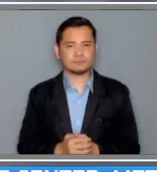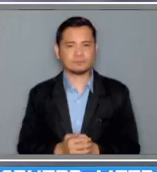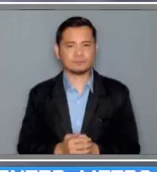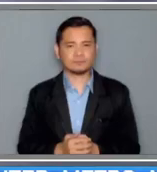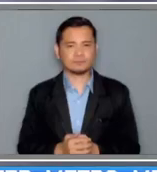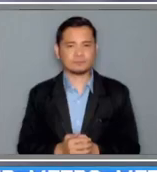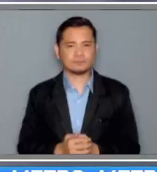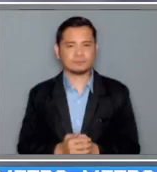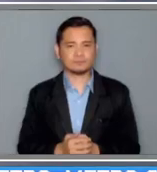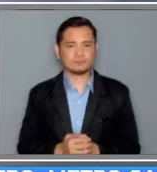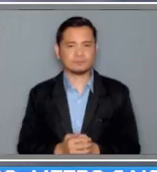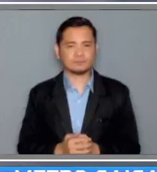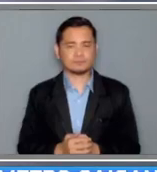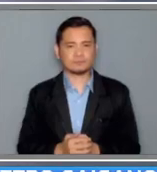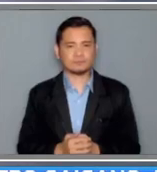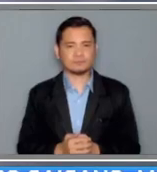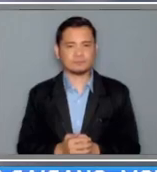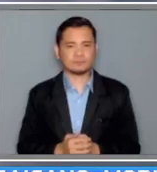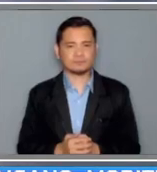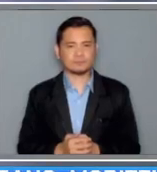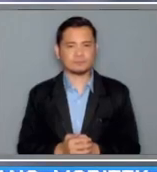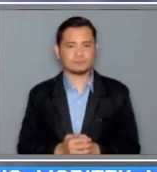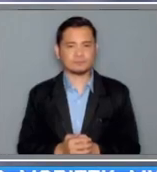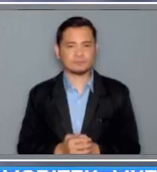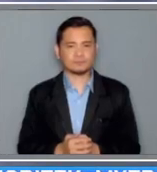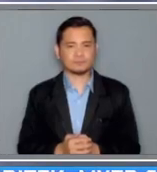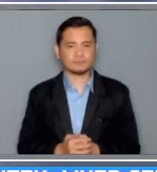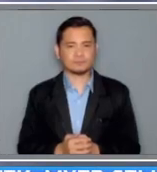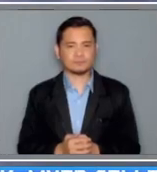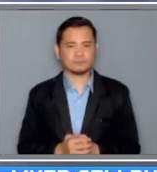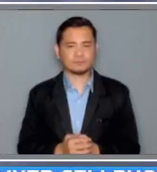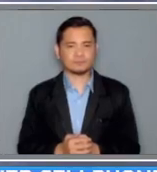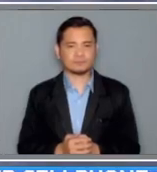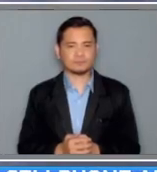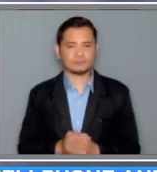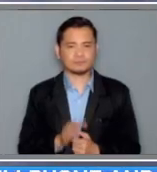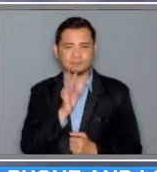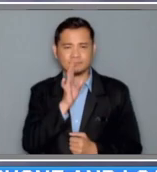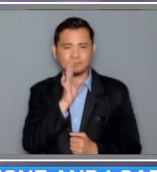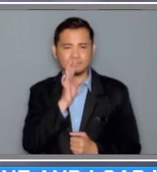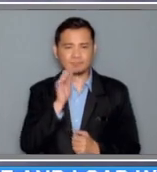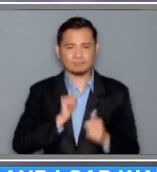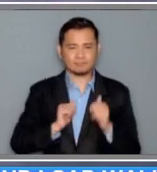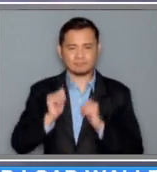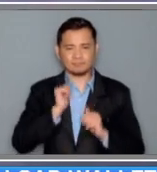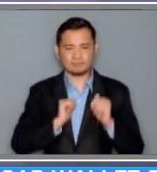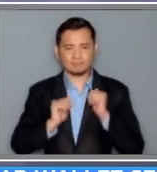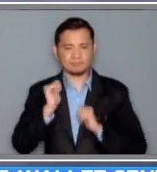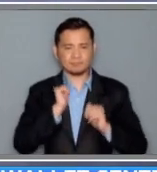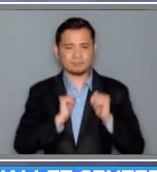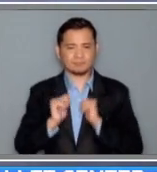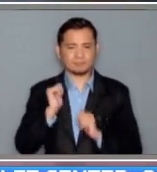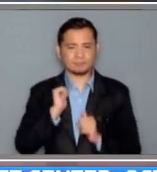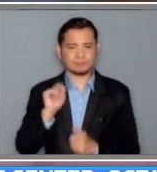Lucy Carver. Well, then I am misery, and I will never let you be happy or